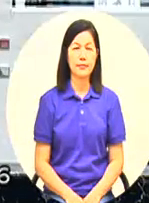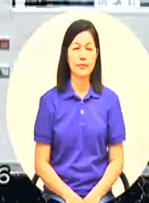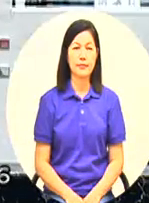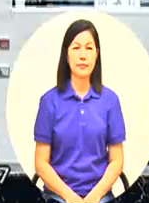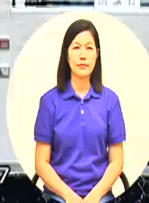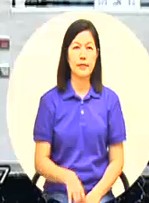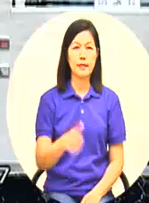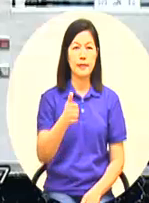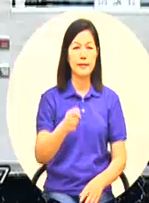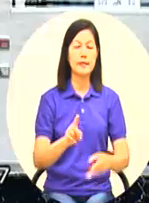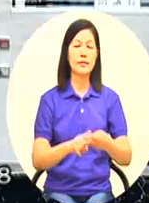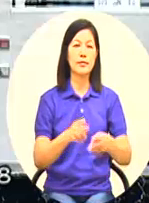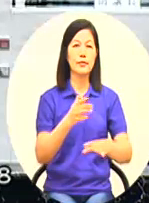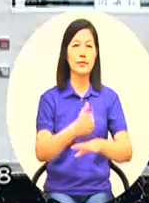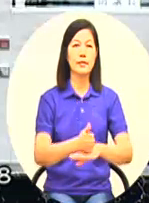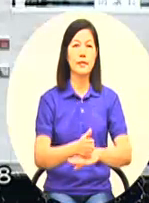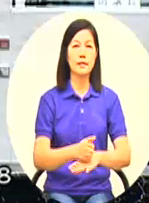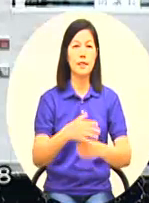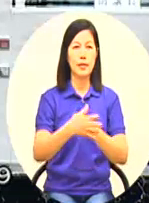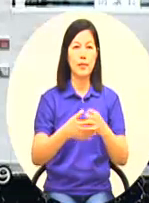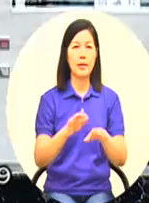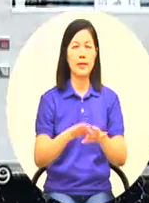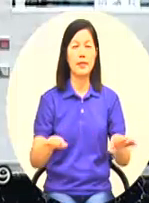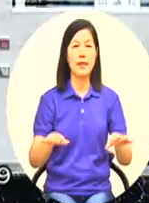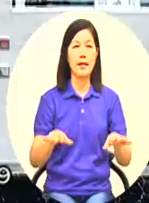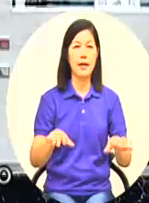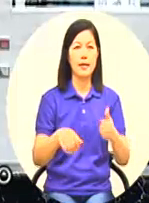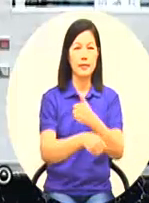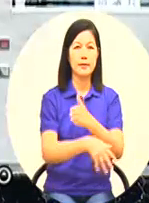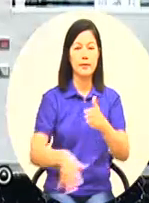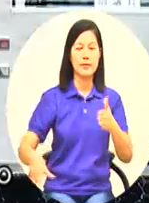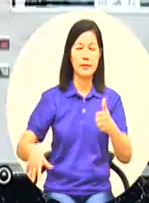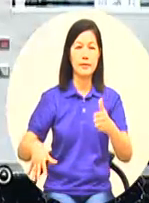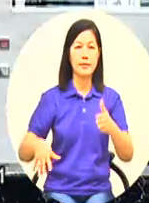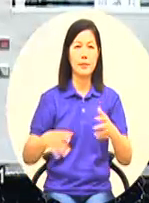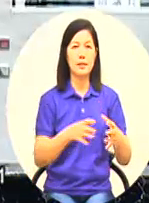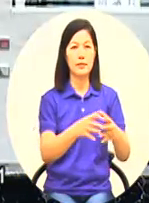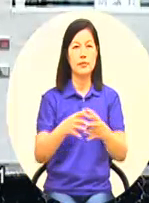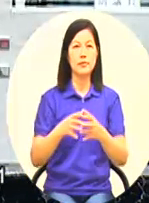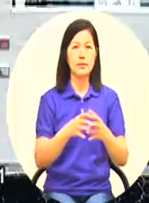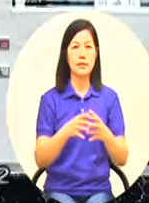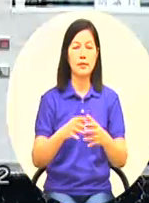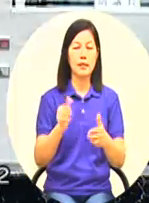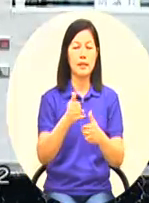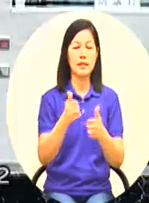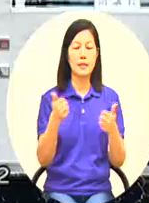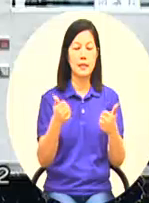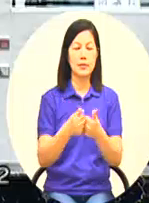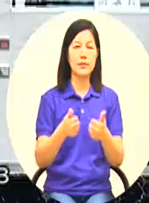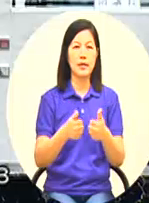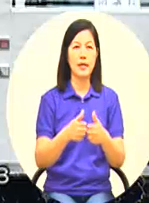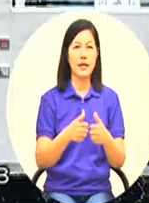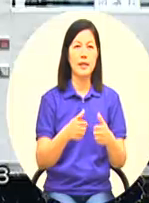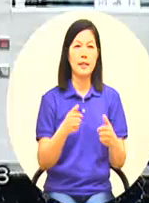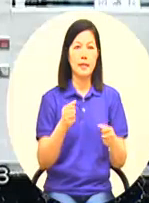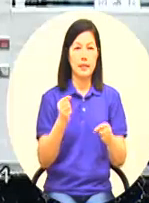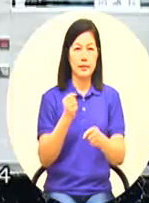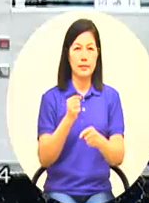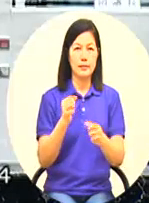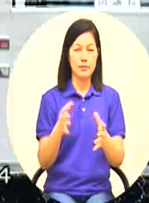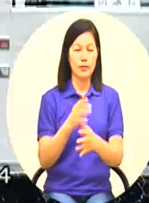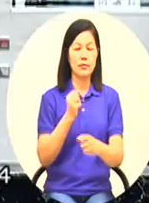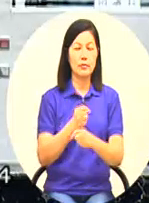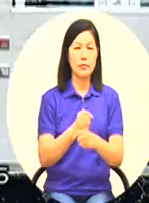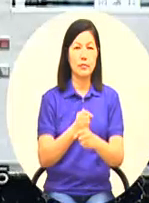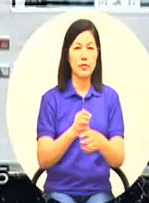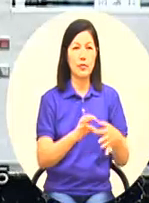谢谢主席，我们保安部门的团队，还有我们的议会同仁，关心市政的所